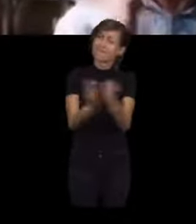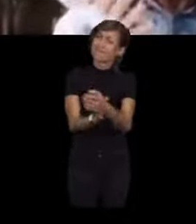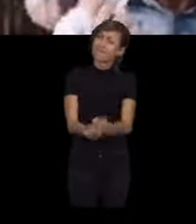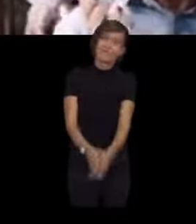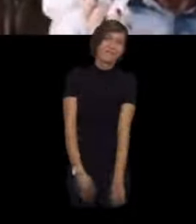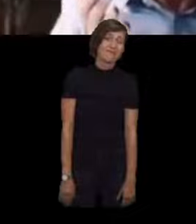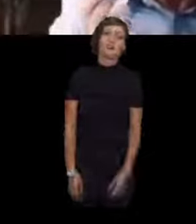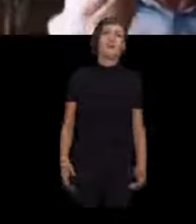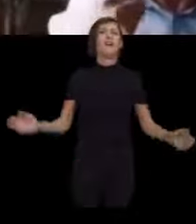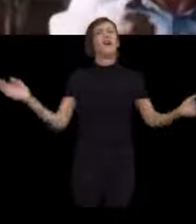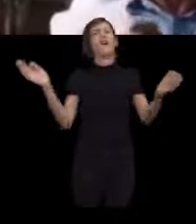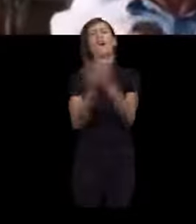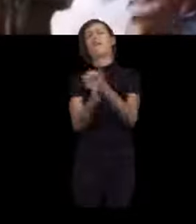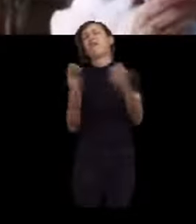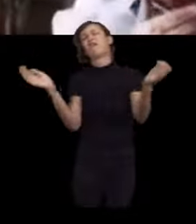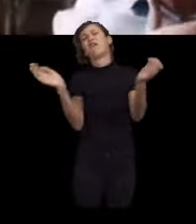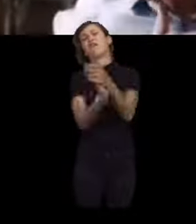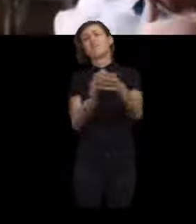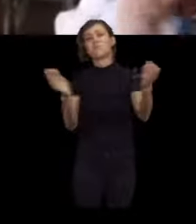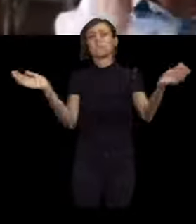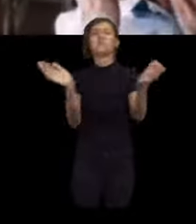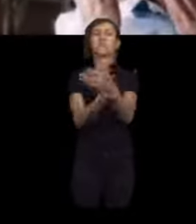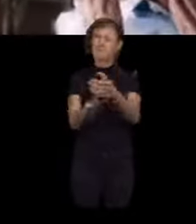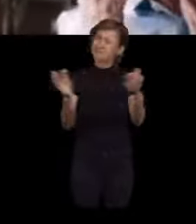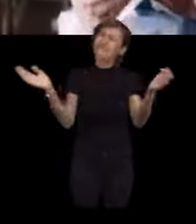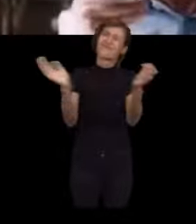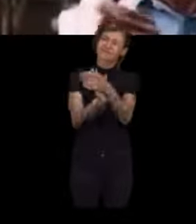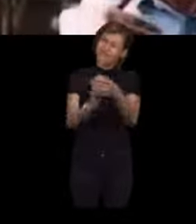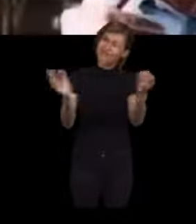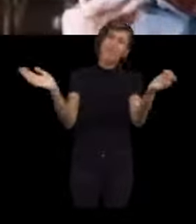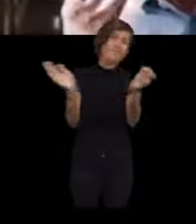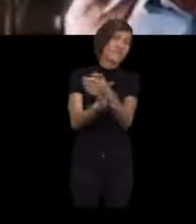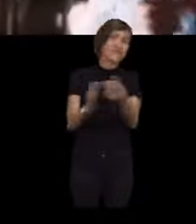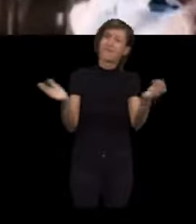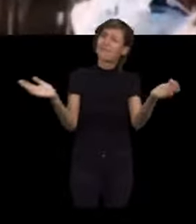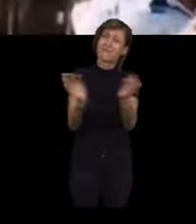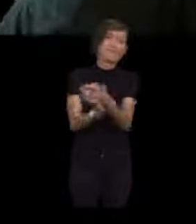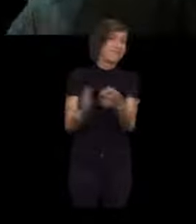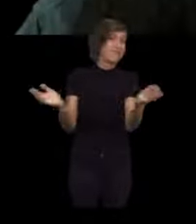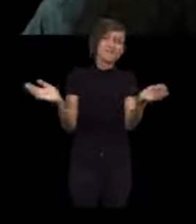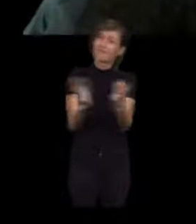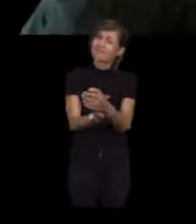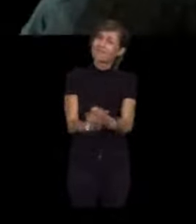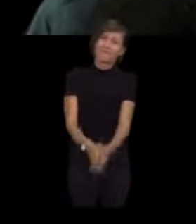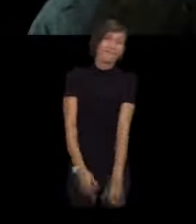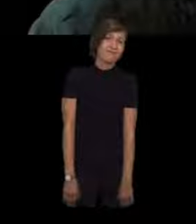anomalia. Siamo in Italia. Io sono ricco, passo davanti. Lei è povera, si attacca al cazzo.